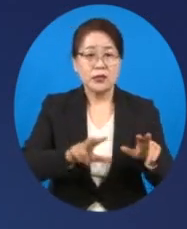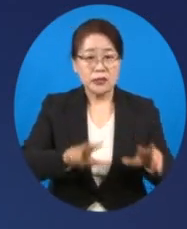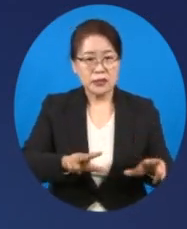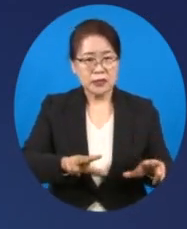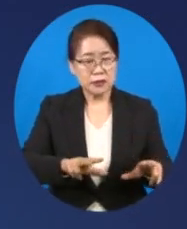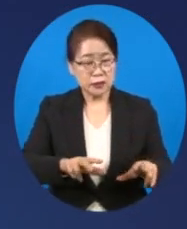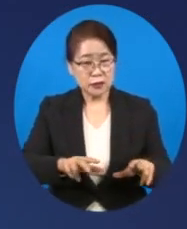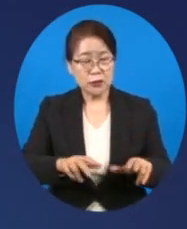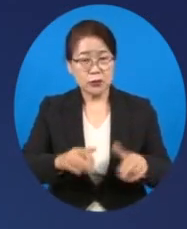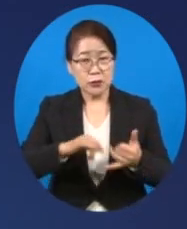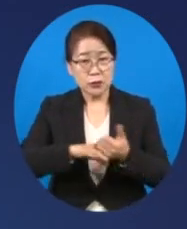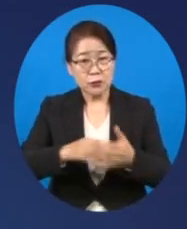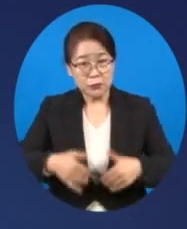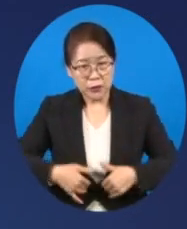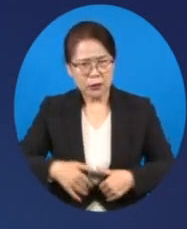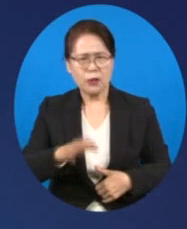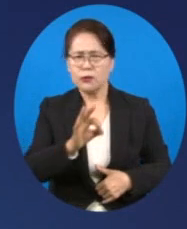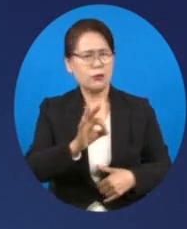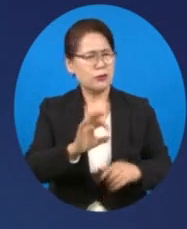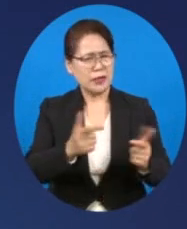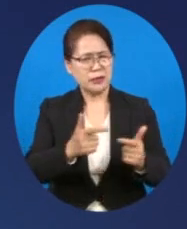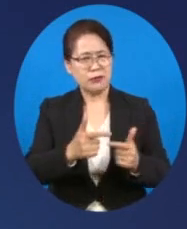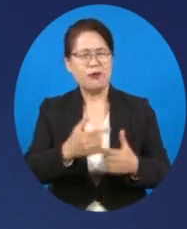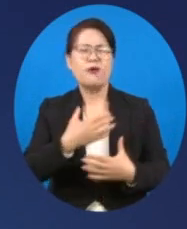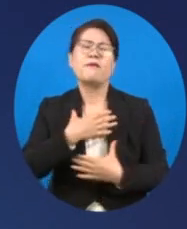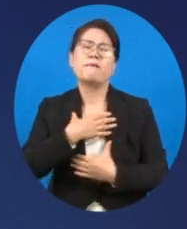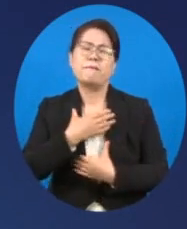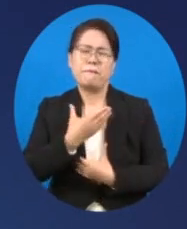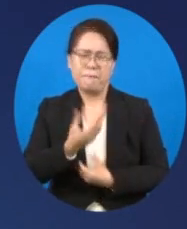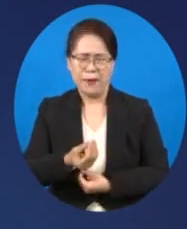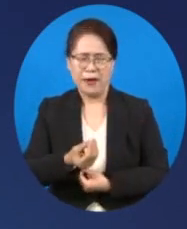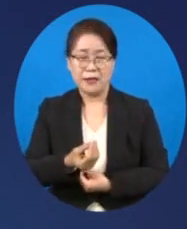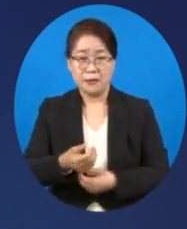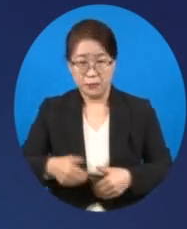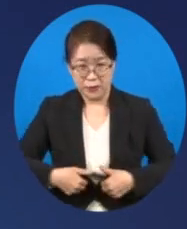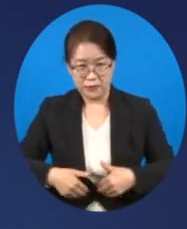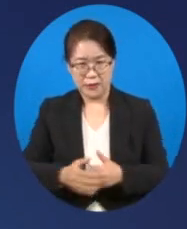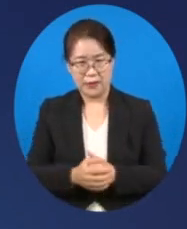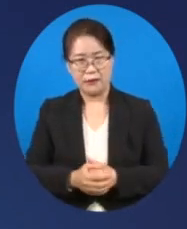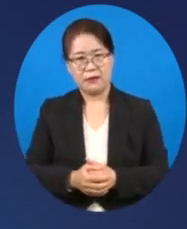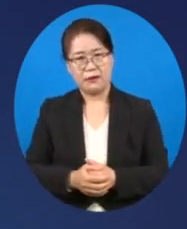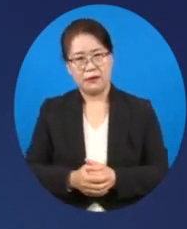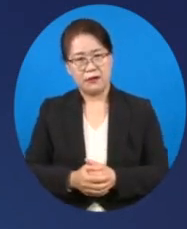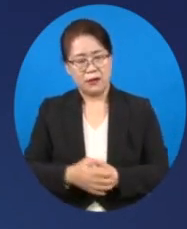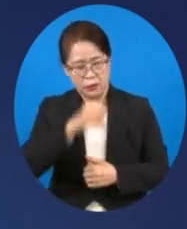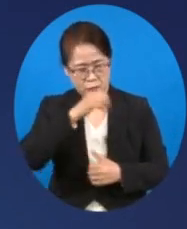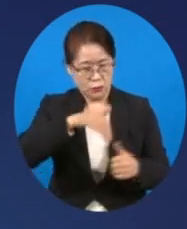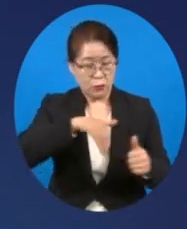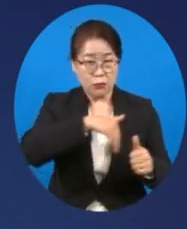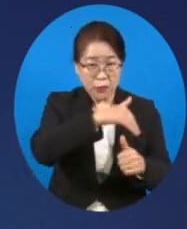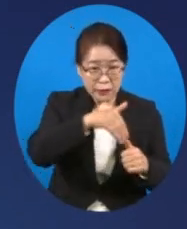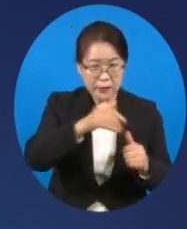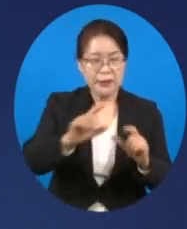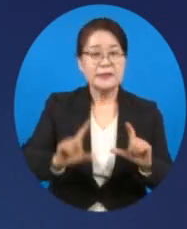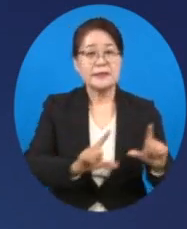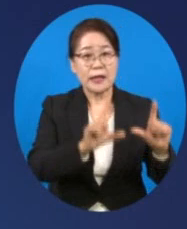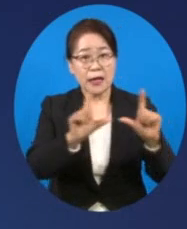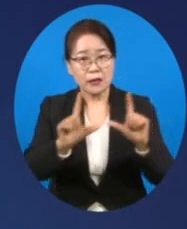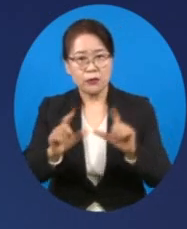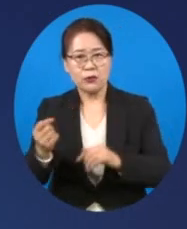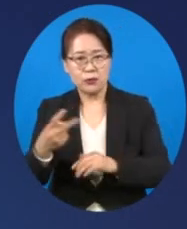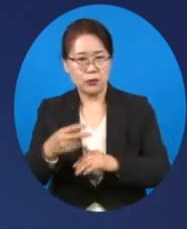현실적으로 필요한 것은 뭐니가 아니라 바로 평안이라는 거야 여러분들이 아무리 좋은 환경 가운데 생활하고 있고